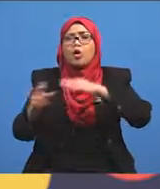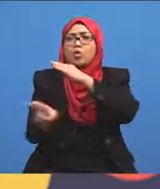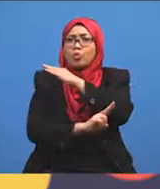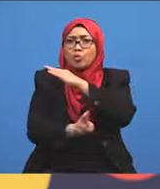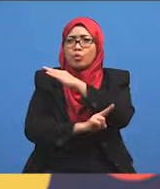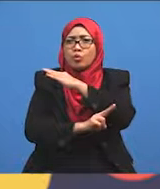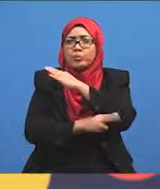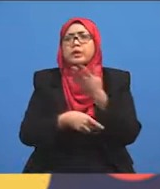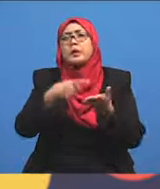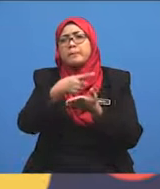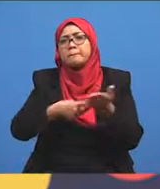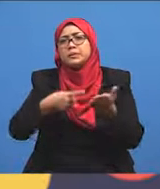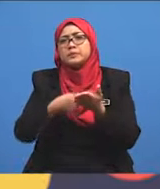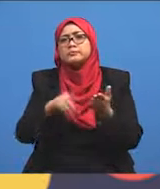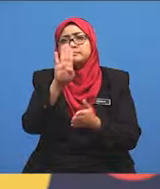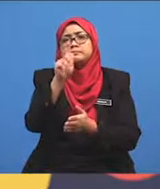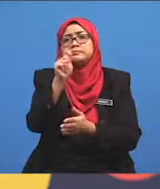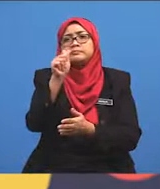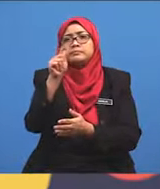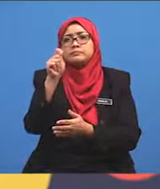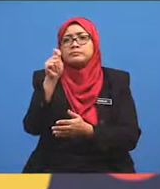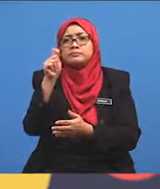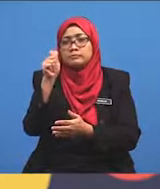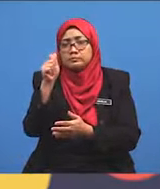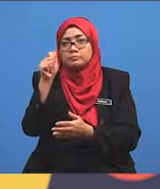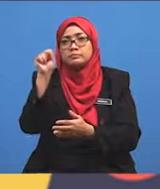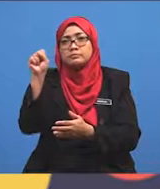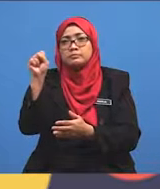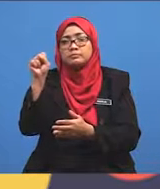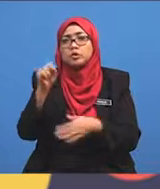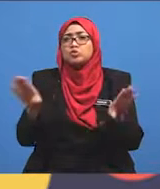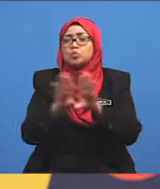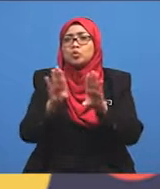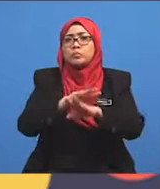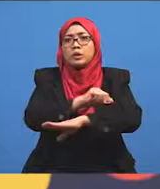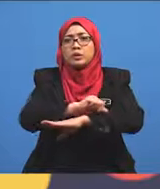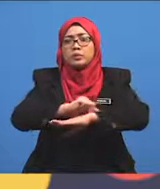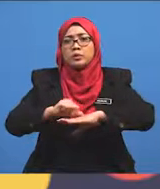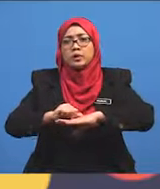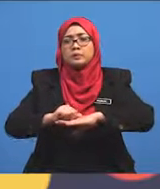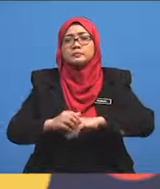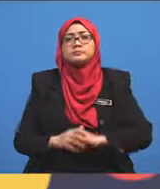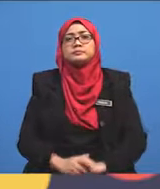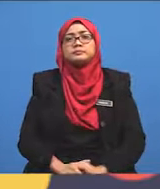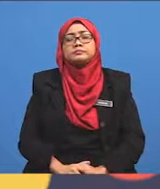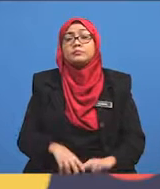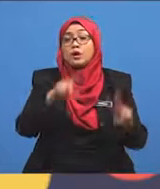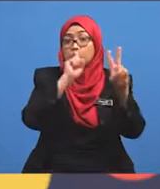aurat dan hikmah menutup aurat. Manakala objektif yang kedua ialah kita